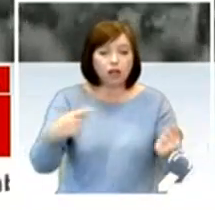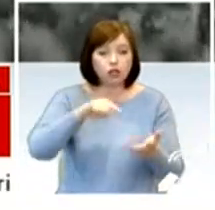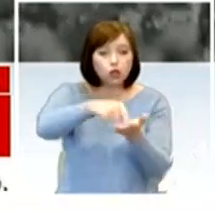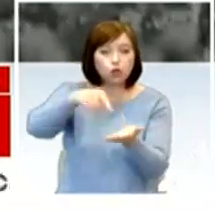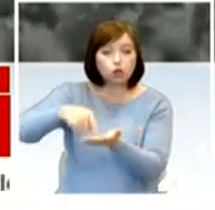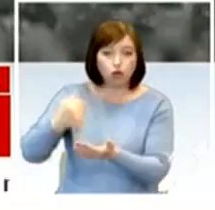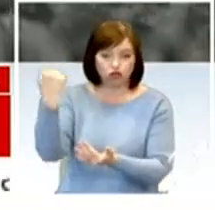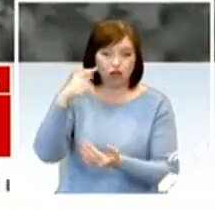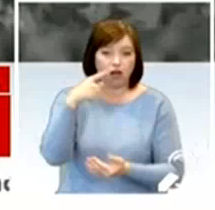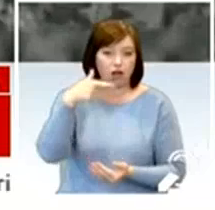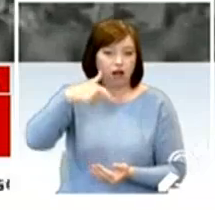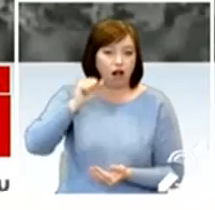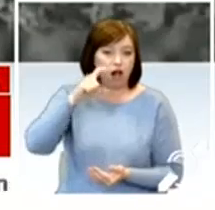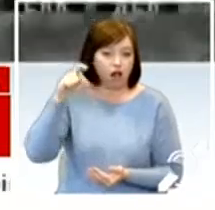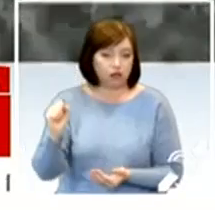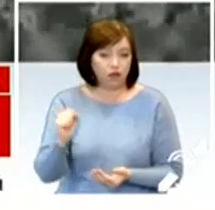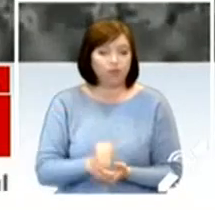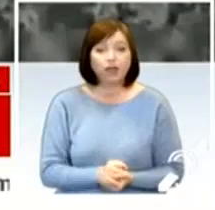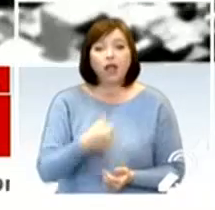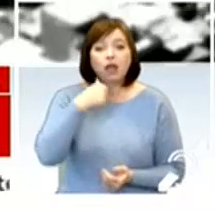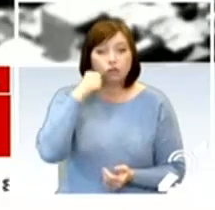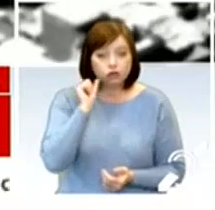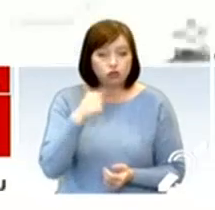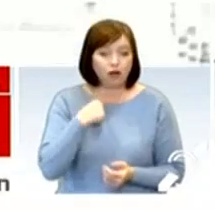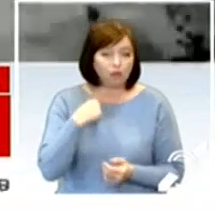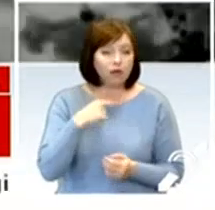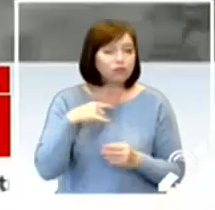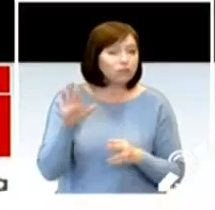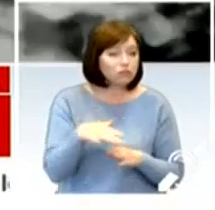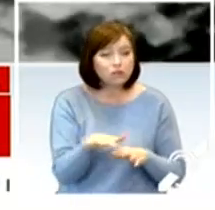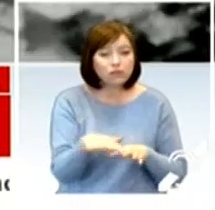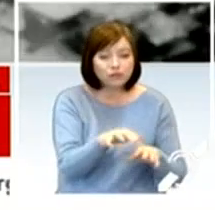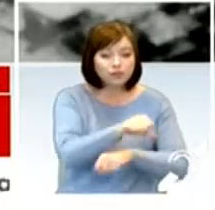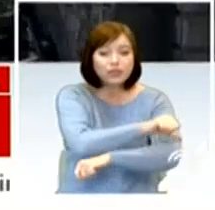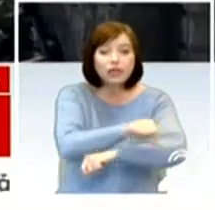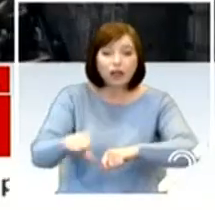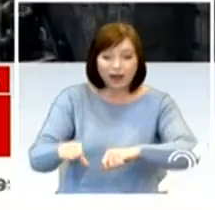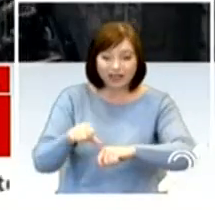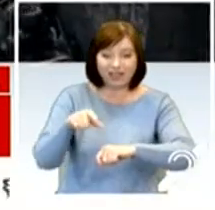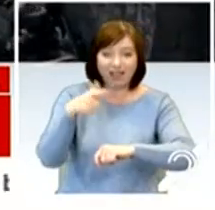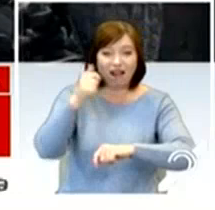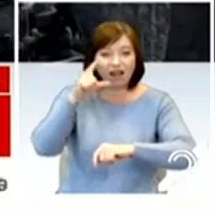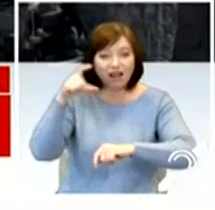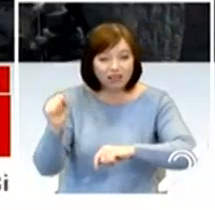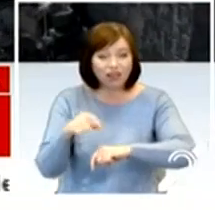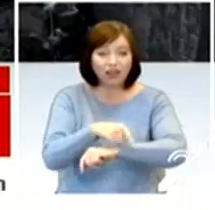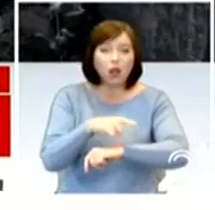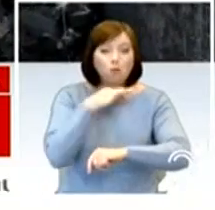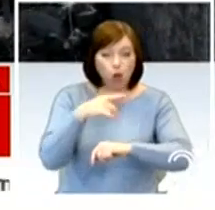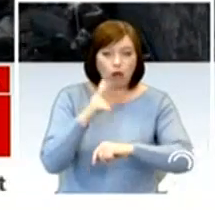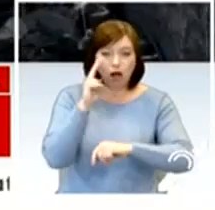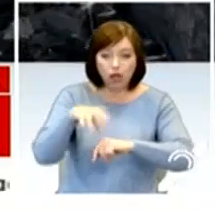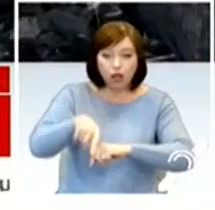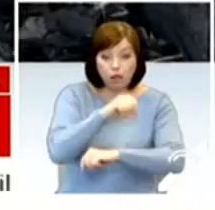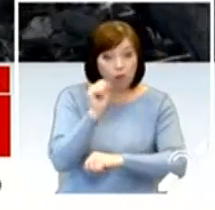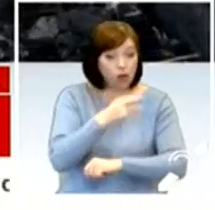din Gaza. Ieri ne-am plimbat de-a lungul frontierei cu Gaza pe mai mulți kilometri și